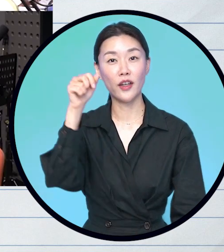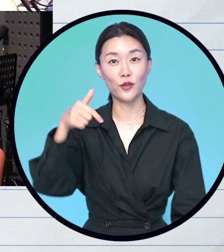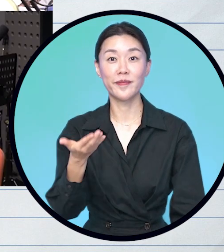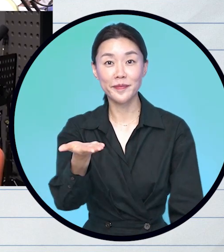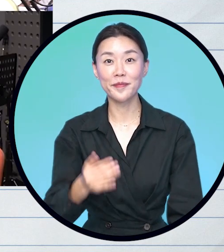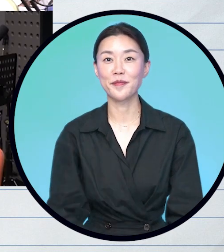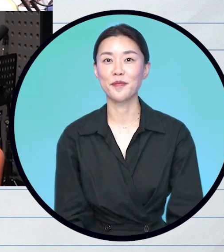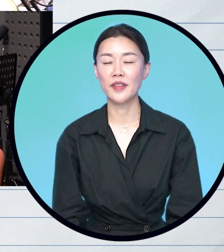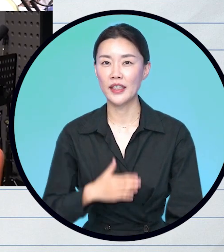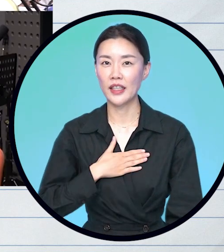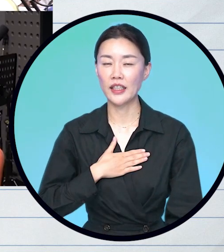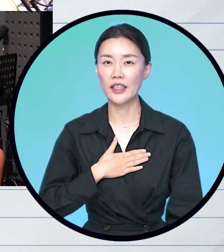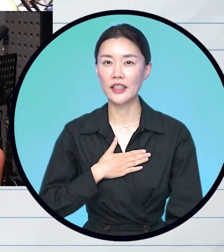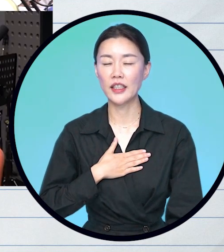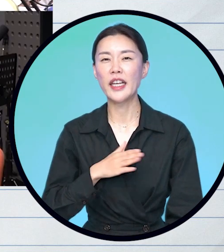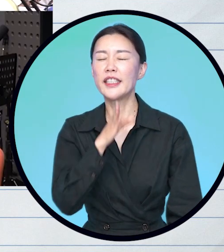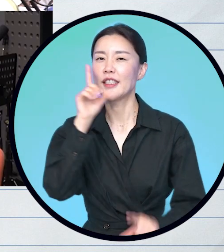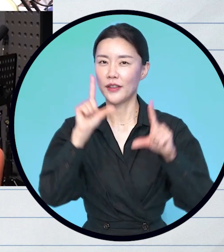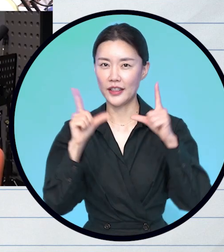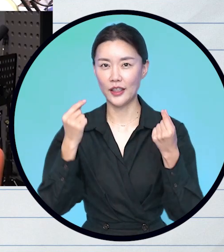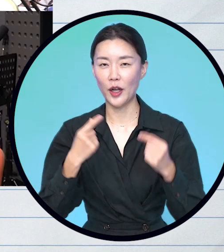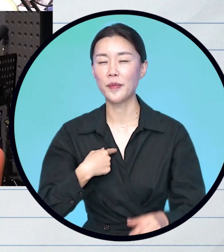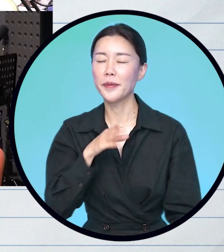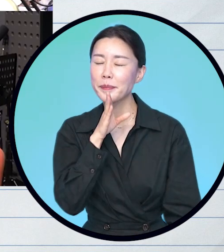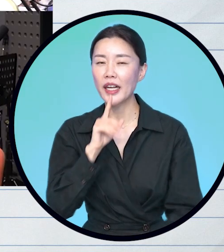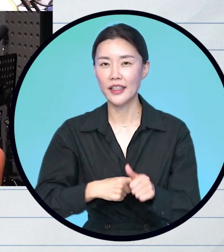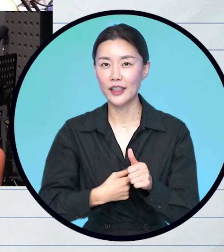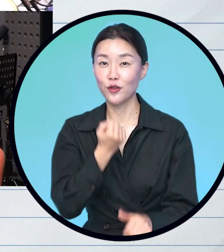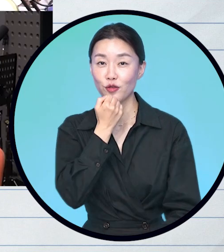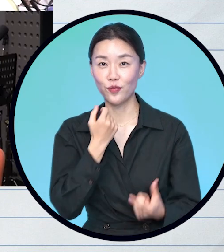부탁드립니다. 저는 그럼 약간 현실 네. 반영해서 제 웃음 소리로 하겠습니다. 좋아요.